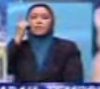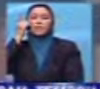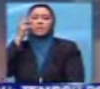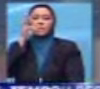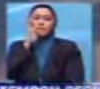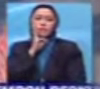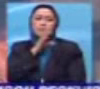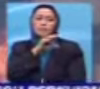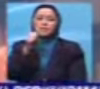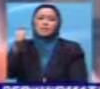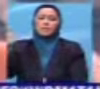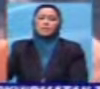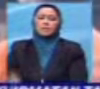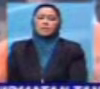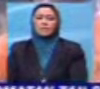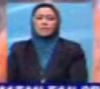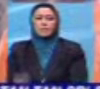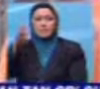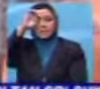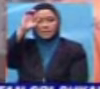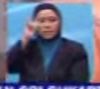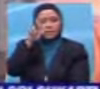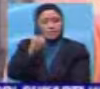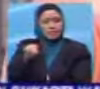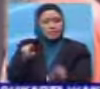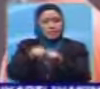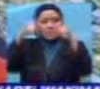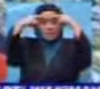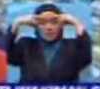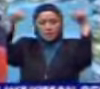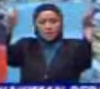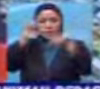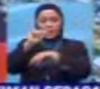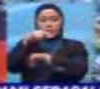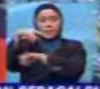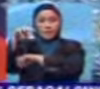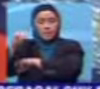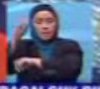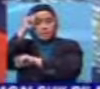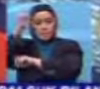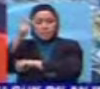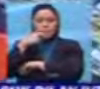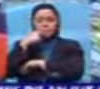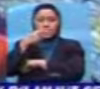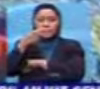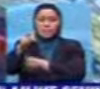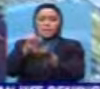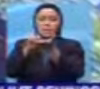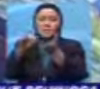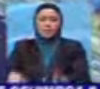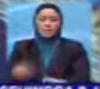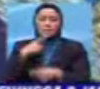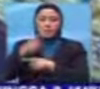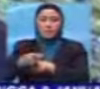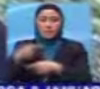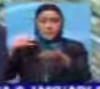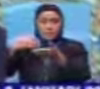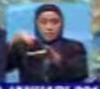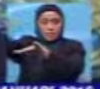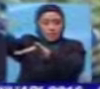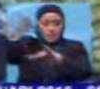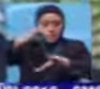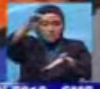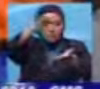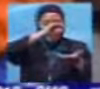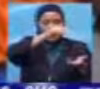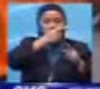sebagainya. Cik Adam yang juga pengarah APM Terengganu memberitahu media sebaik bekalan dari ibu pejabat APM Kuala Lumpur